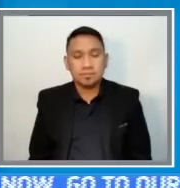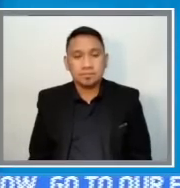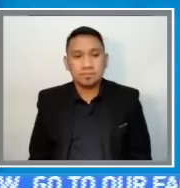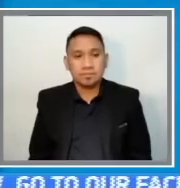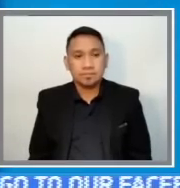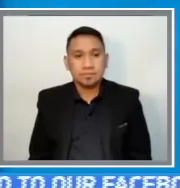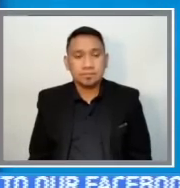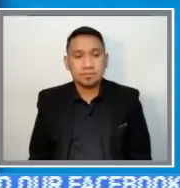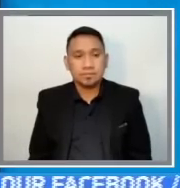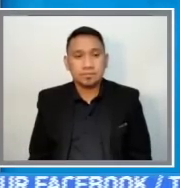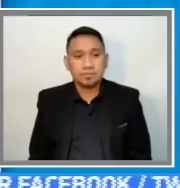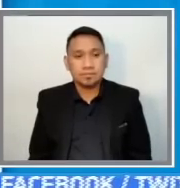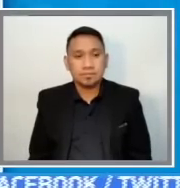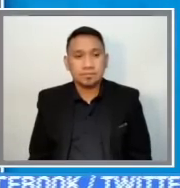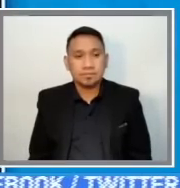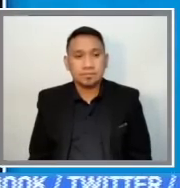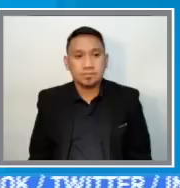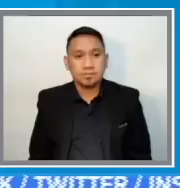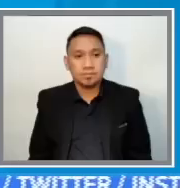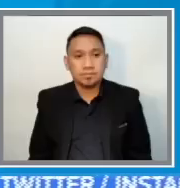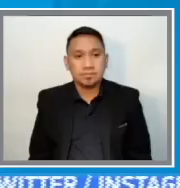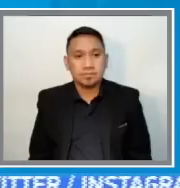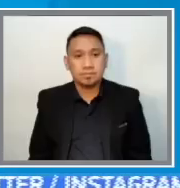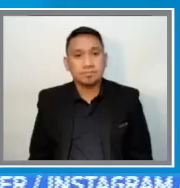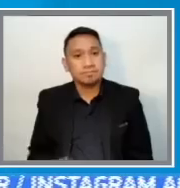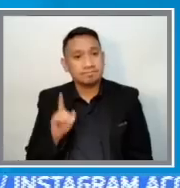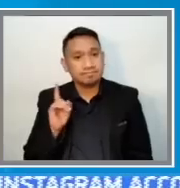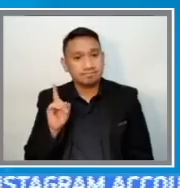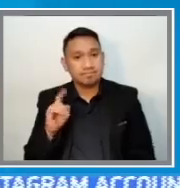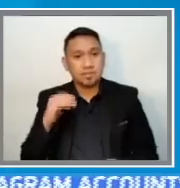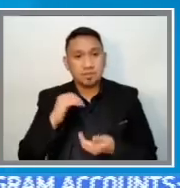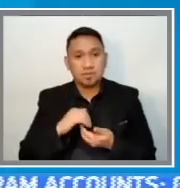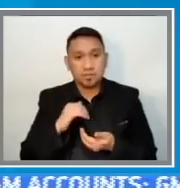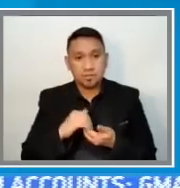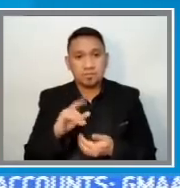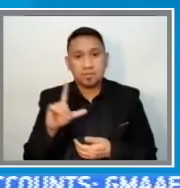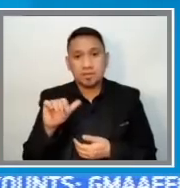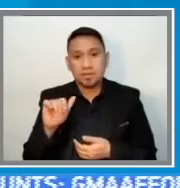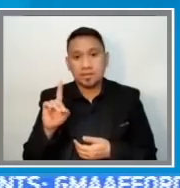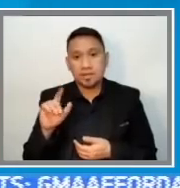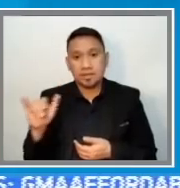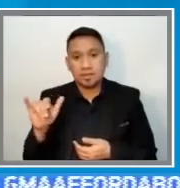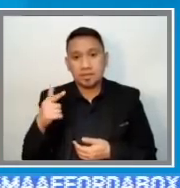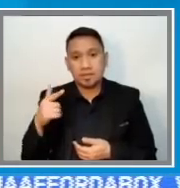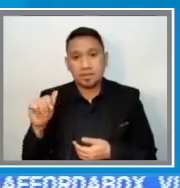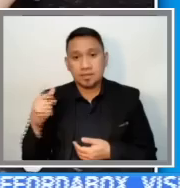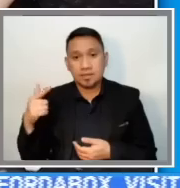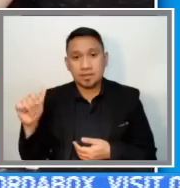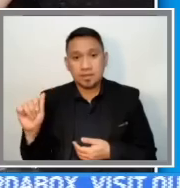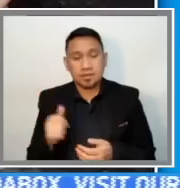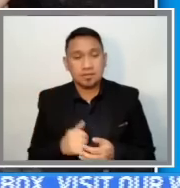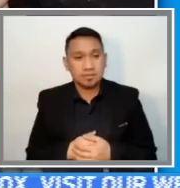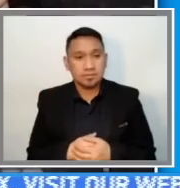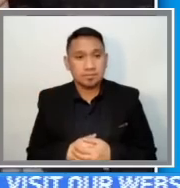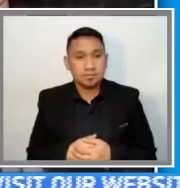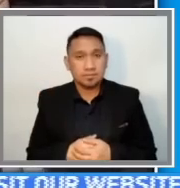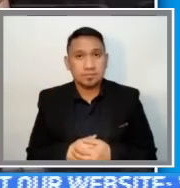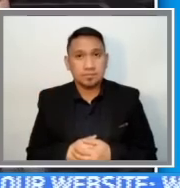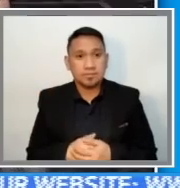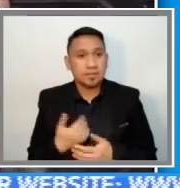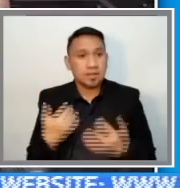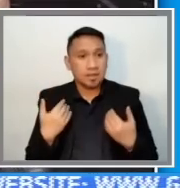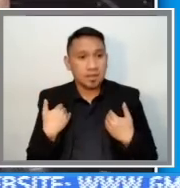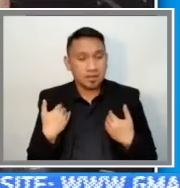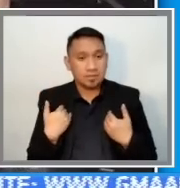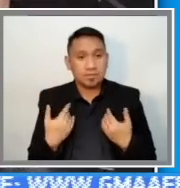In talks para sa new collab ang Blackpink at si Lady Gaga. Ayon sa isang representative ng YG Entertainment, may offer ang Korean girl